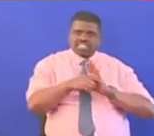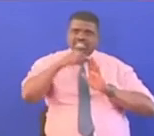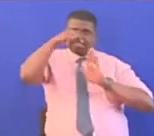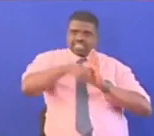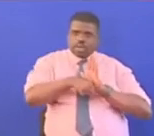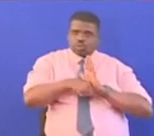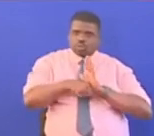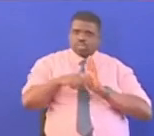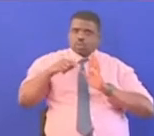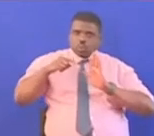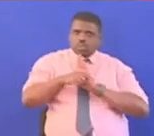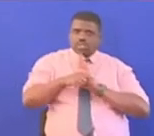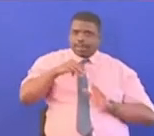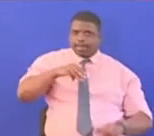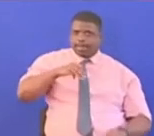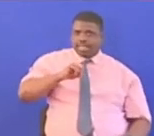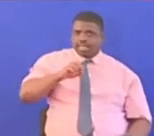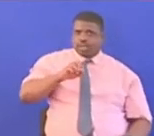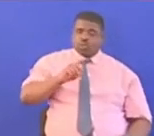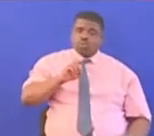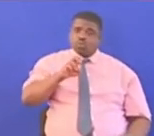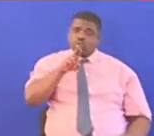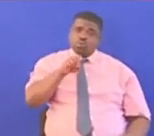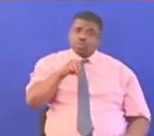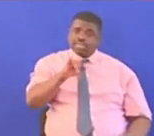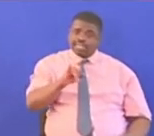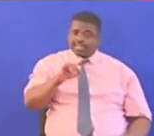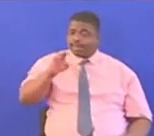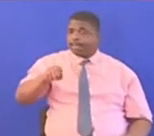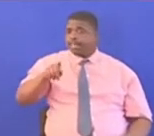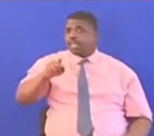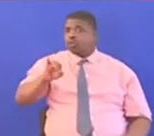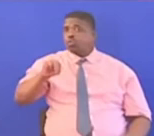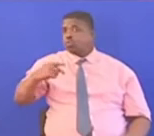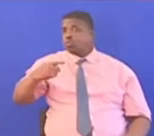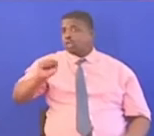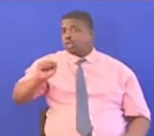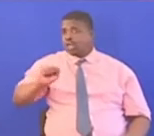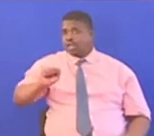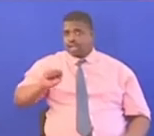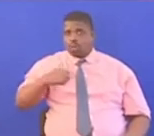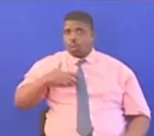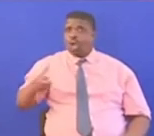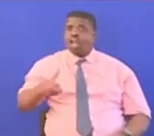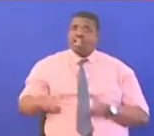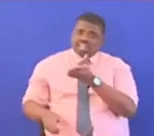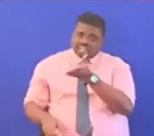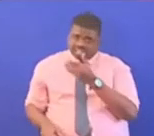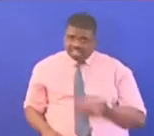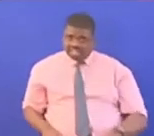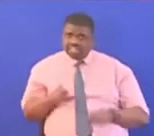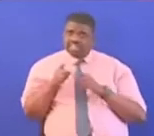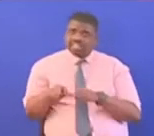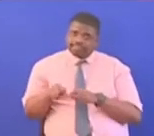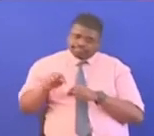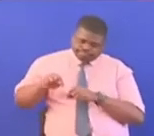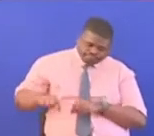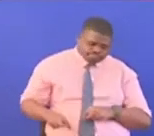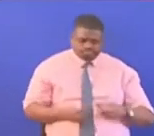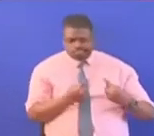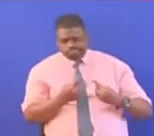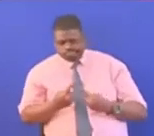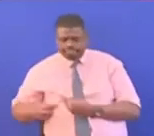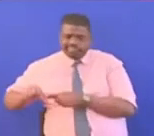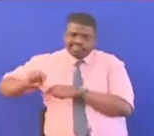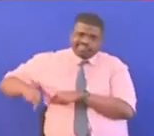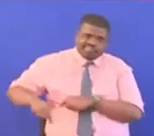of Mikuyuni Mikunga Wells. Mikuyuni Mikunga Wells ndio beacon tunayogombania na wenzetu